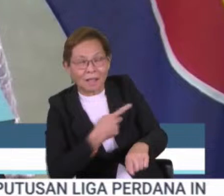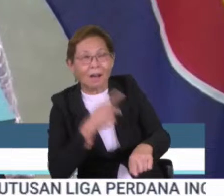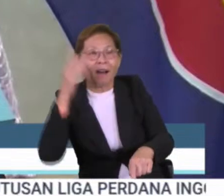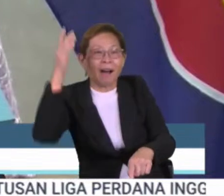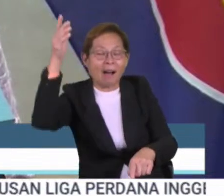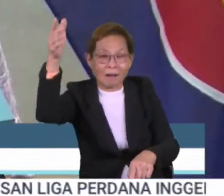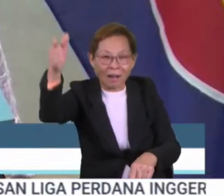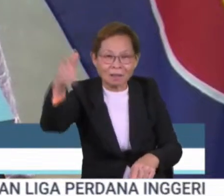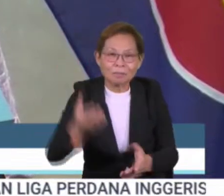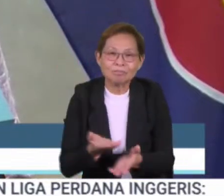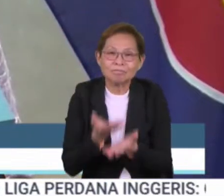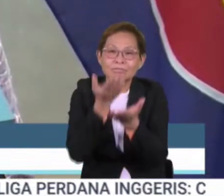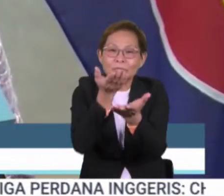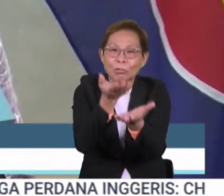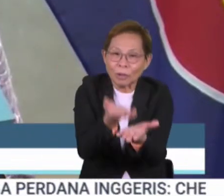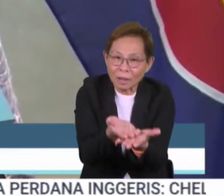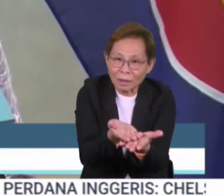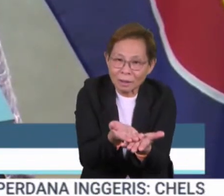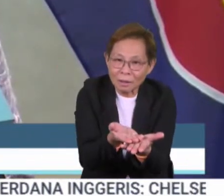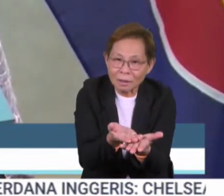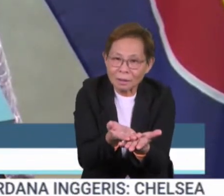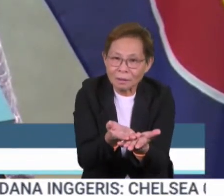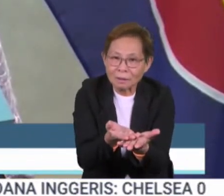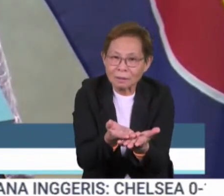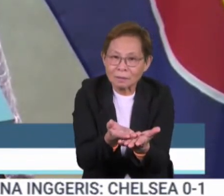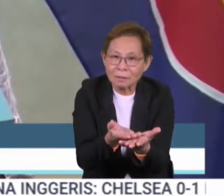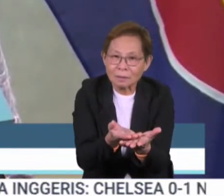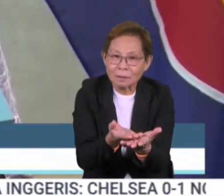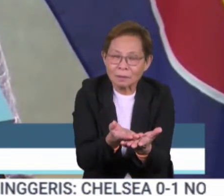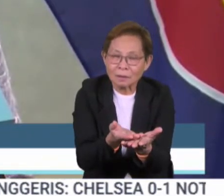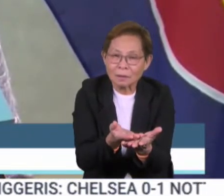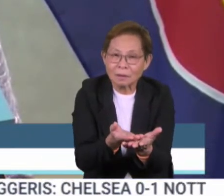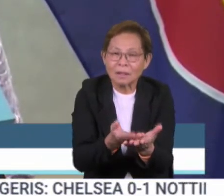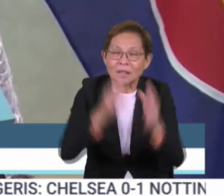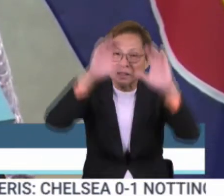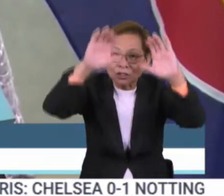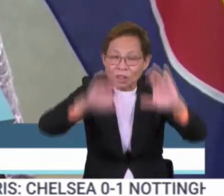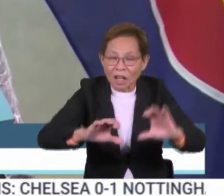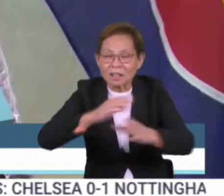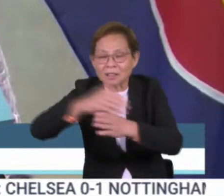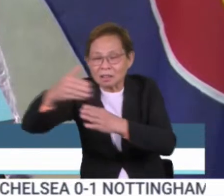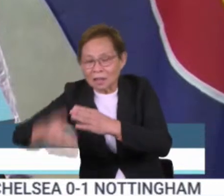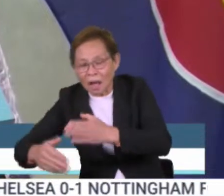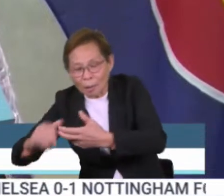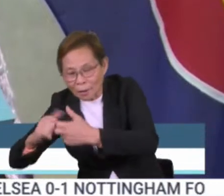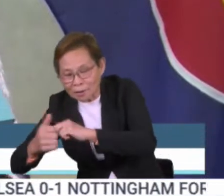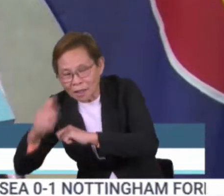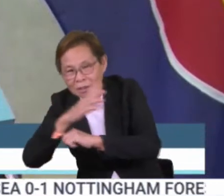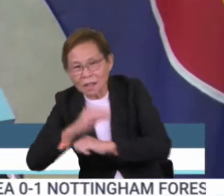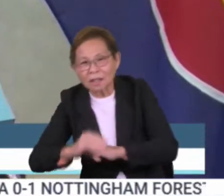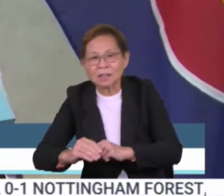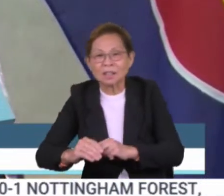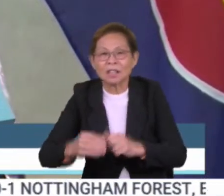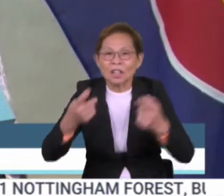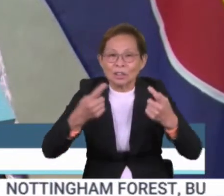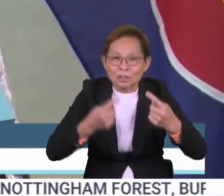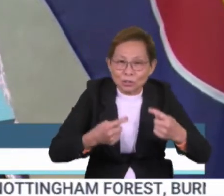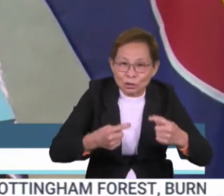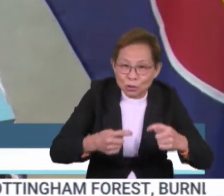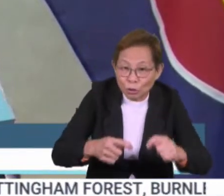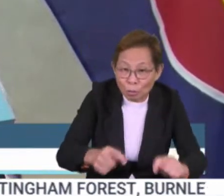kita kemukakan jalan-jalan penyelesaian dan dalam usaha negara